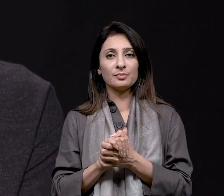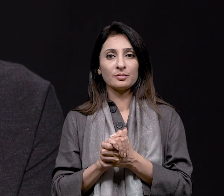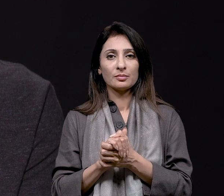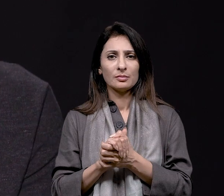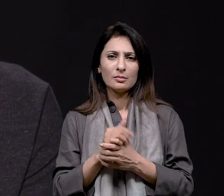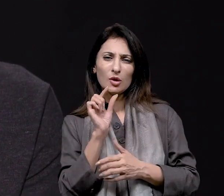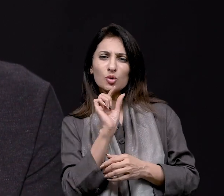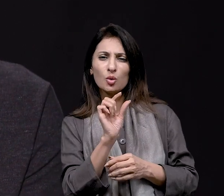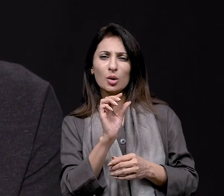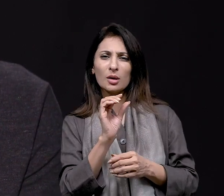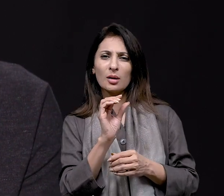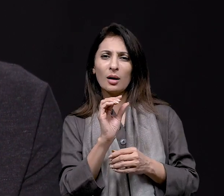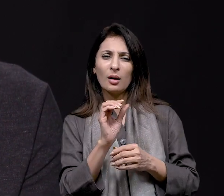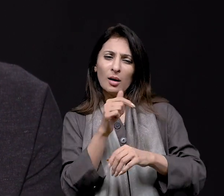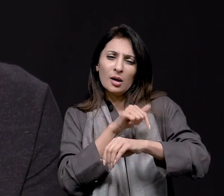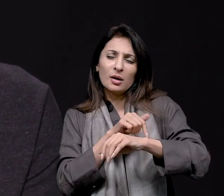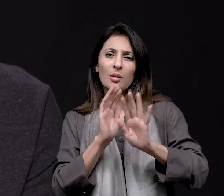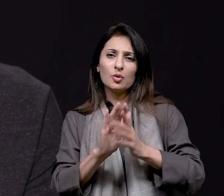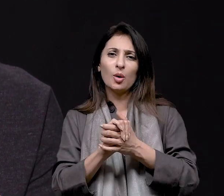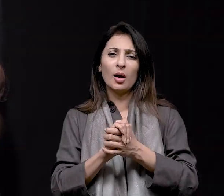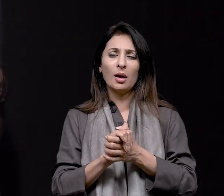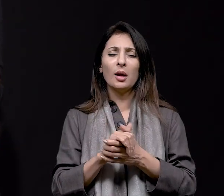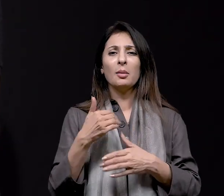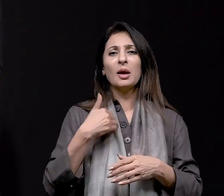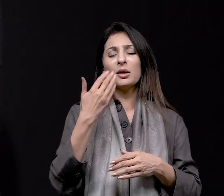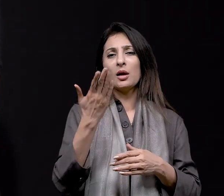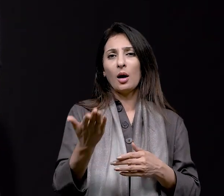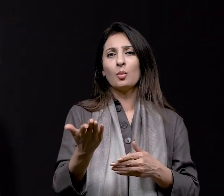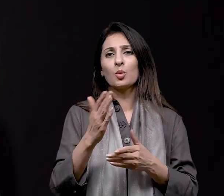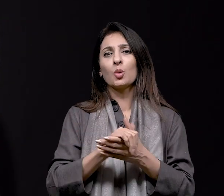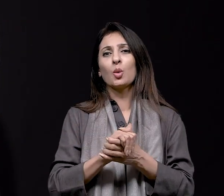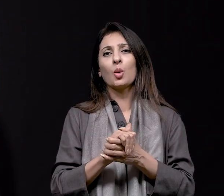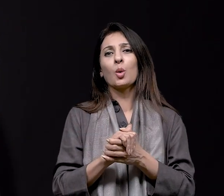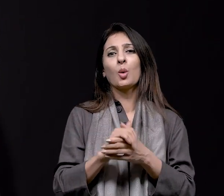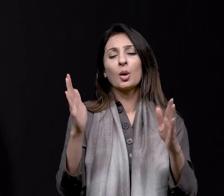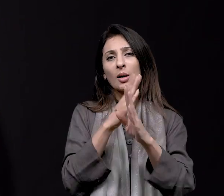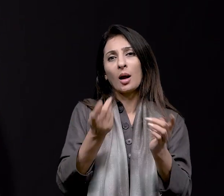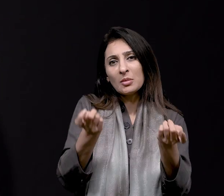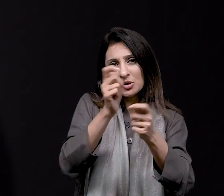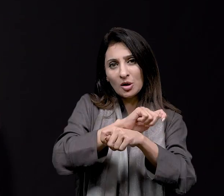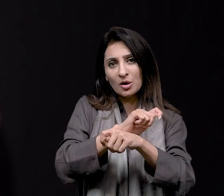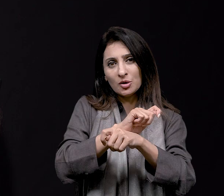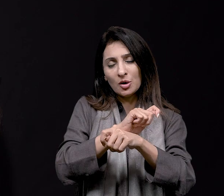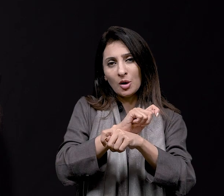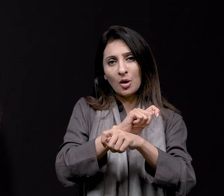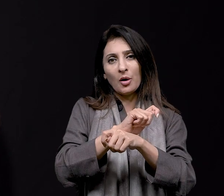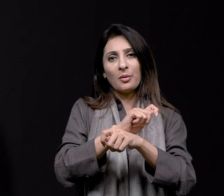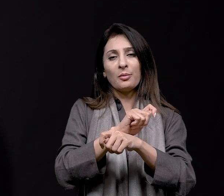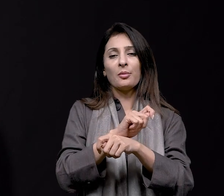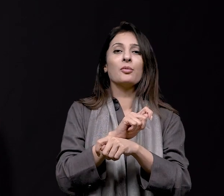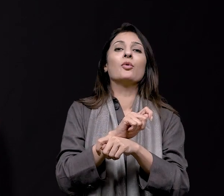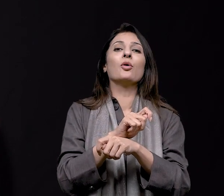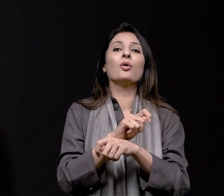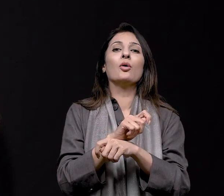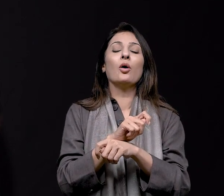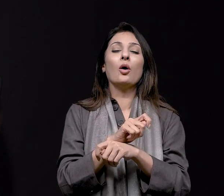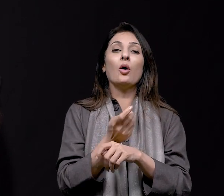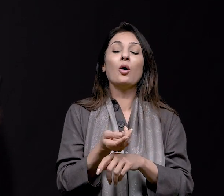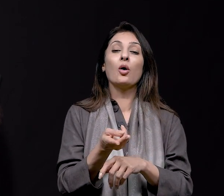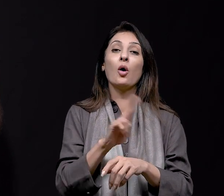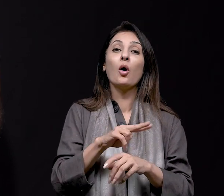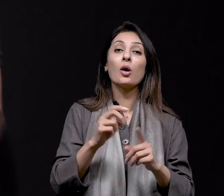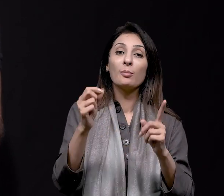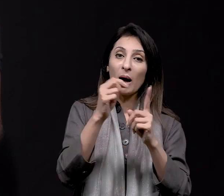ہوگا. مجھے امید ہے کہ اس بریف اماؤنٹ آف ٹائم کے اندر میں نے آپ کو کلائمیٹ چینج اور اس